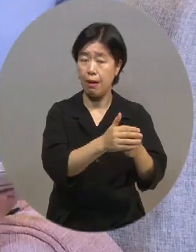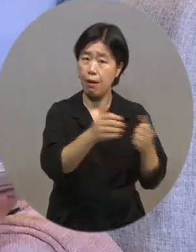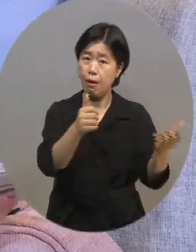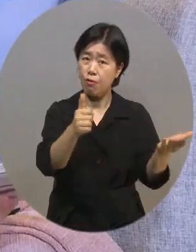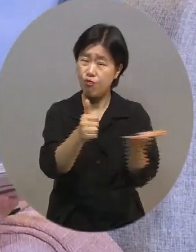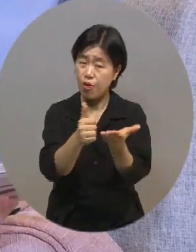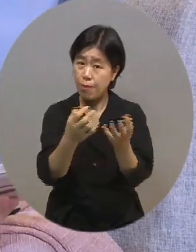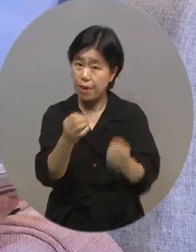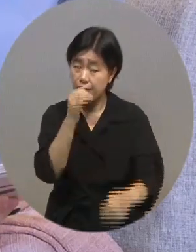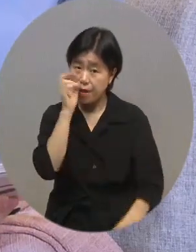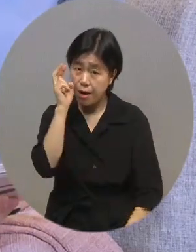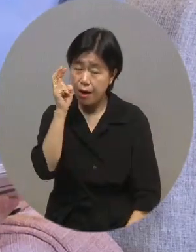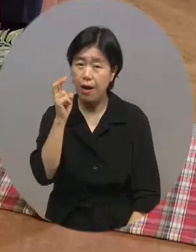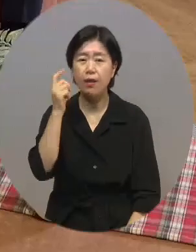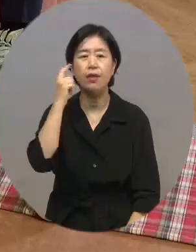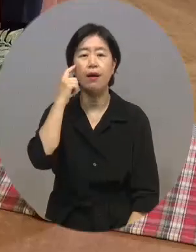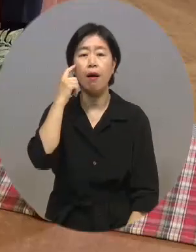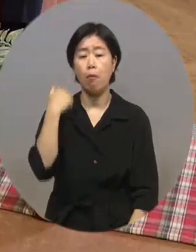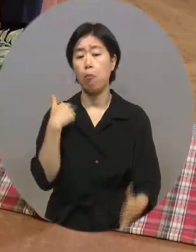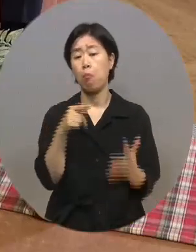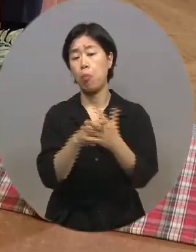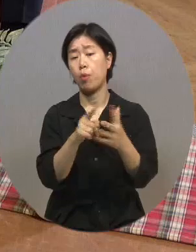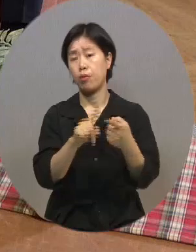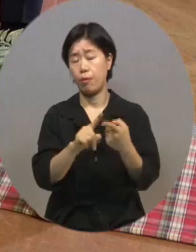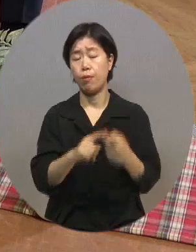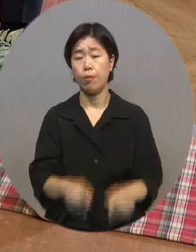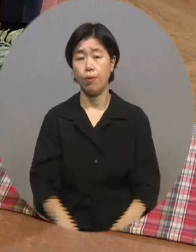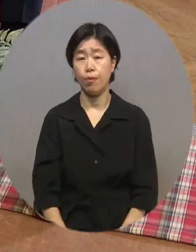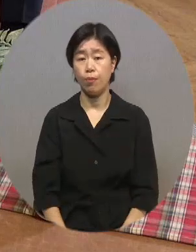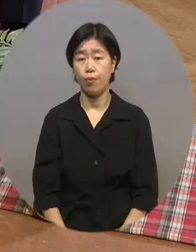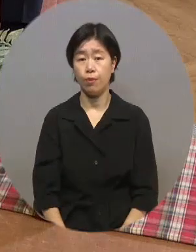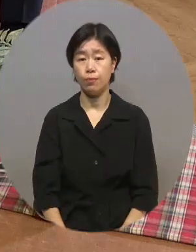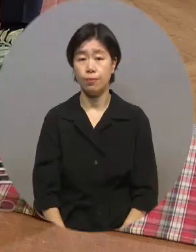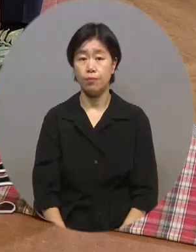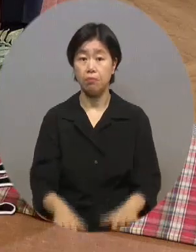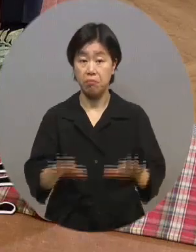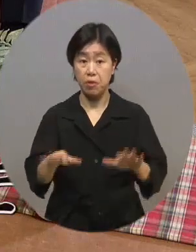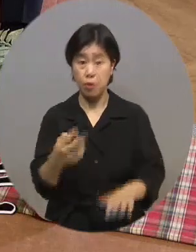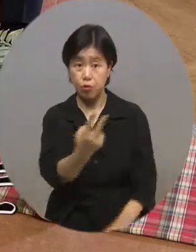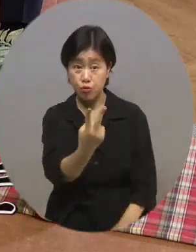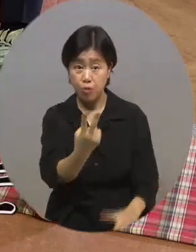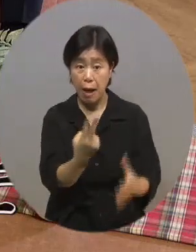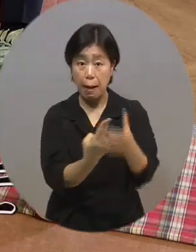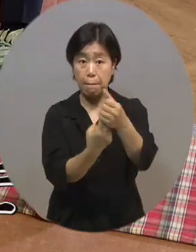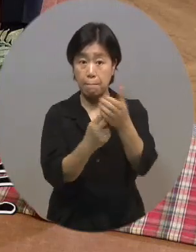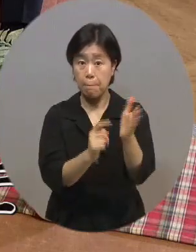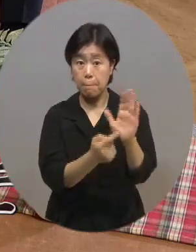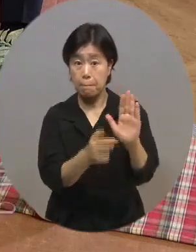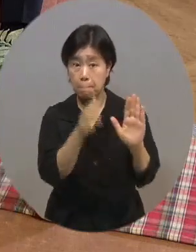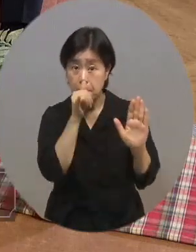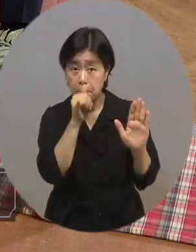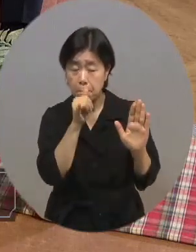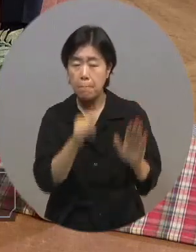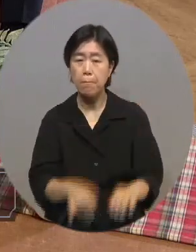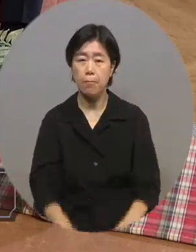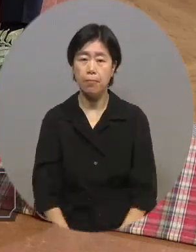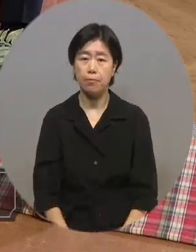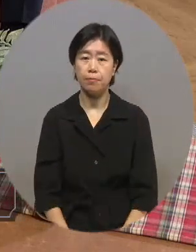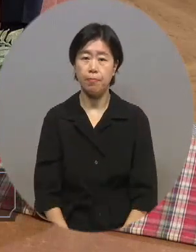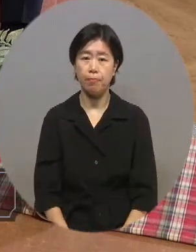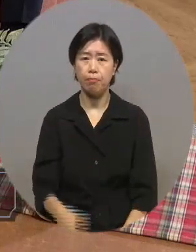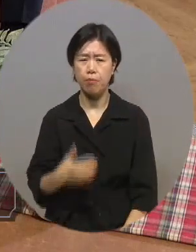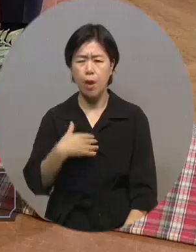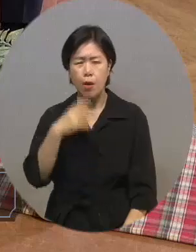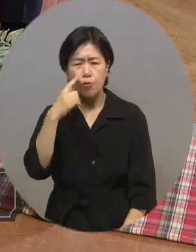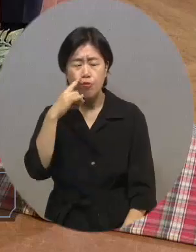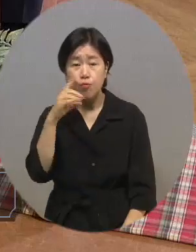했습니다. 근데 지금 말씀하신 대로 이번에 이렇게까지 발표를 할 거라고는 예상을 못했는데 제가 좀 의아하게 생각했던